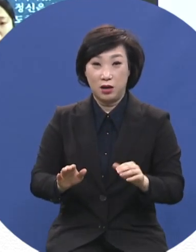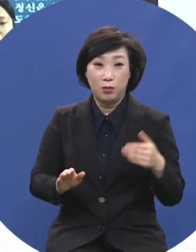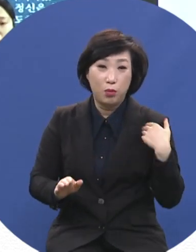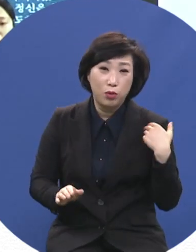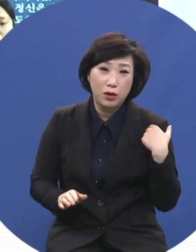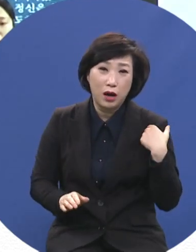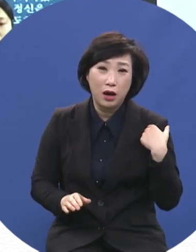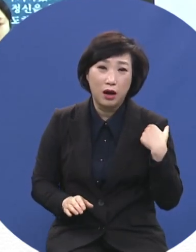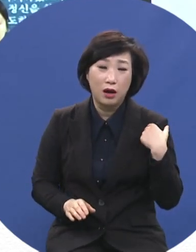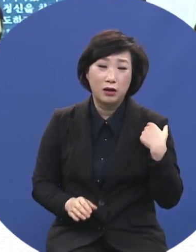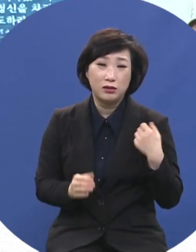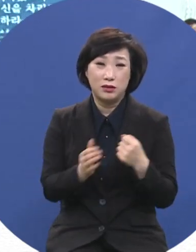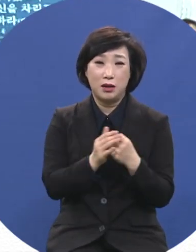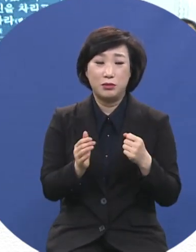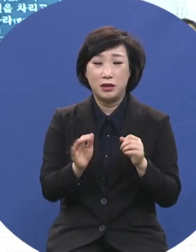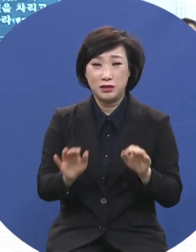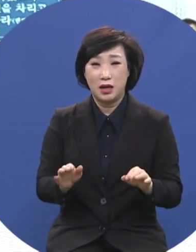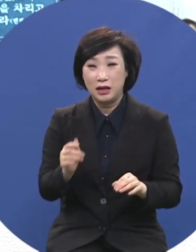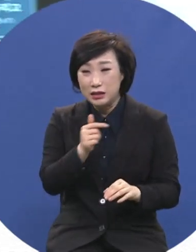몰라서 이